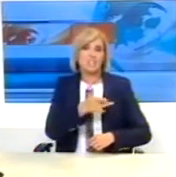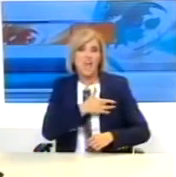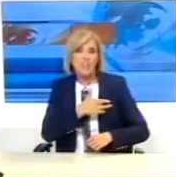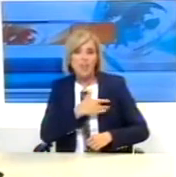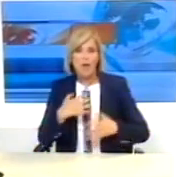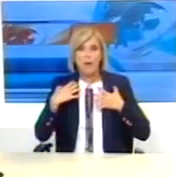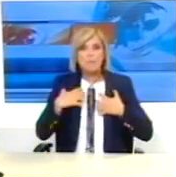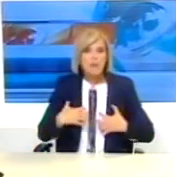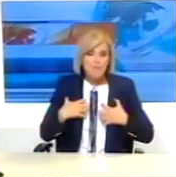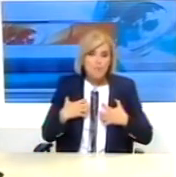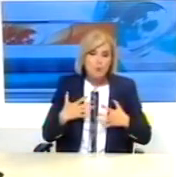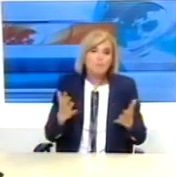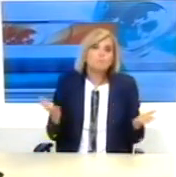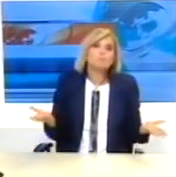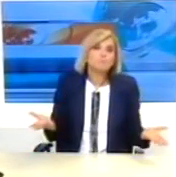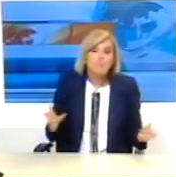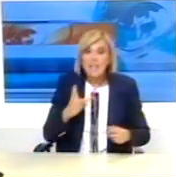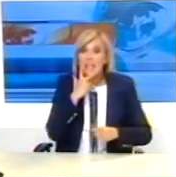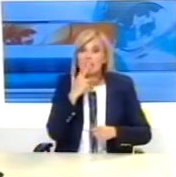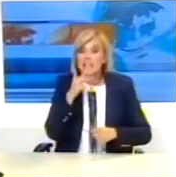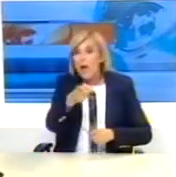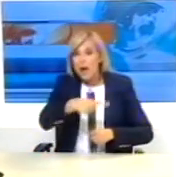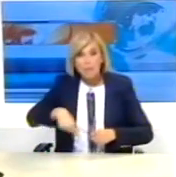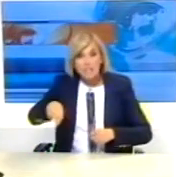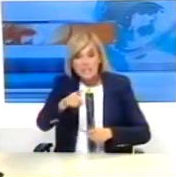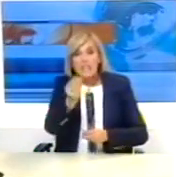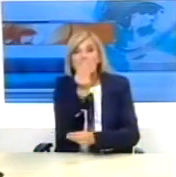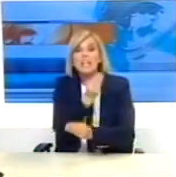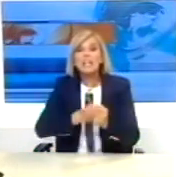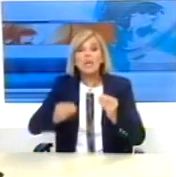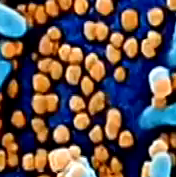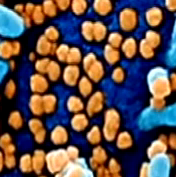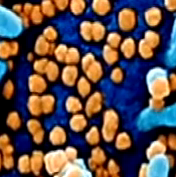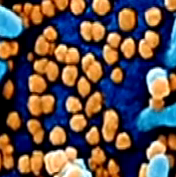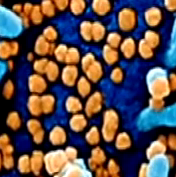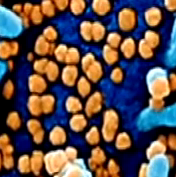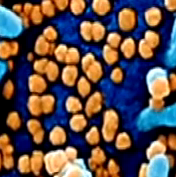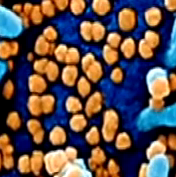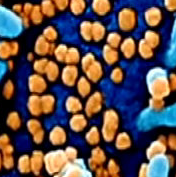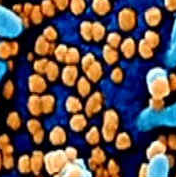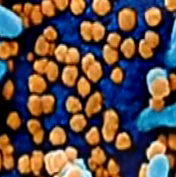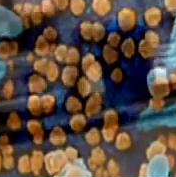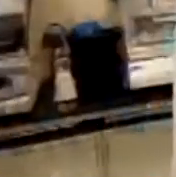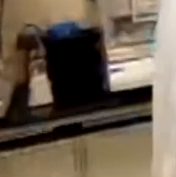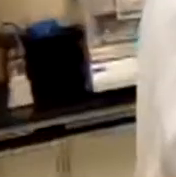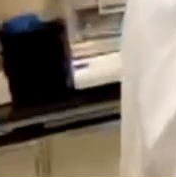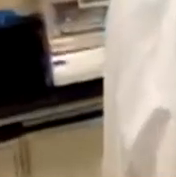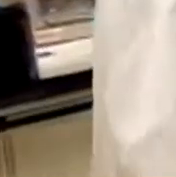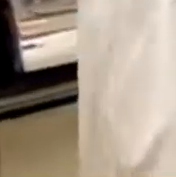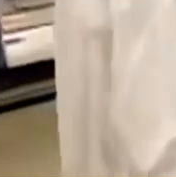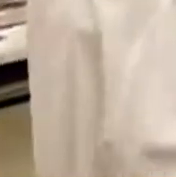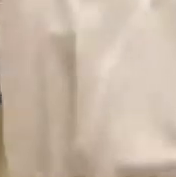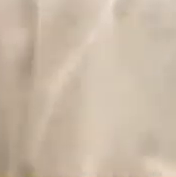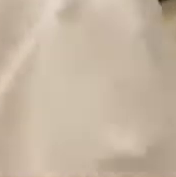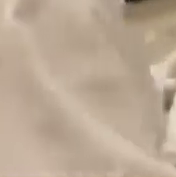των ανθρώπων. Και οι καπνιστές πάσχουν σε πολύ μεγάλο ποσοστό από χρόνια αποφρακτική πνευμονοπάθεια. Η νικοτίνη είναι γνωστό εδώ και